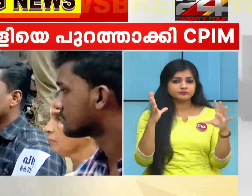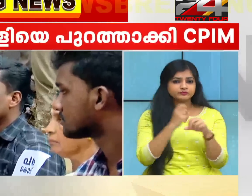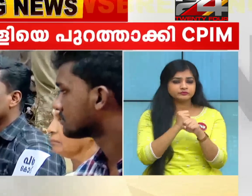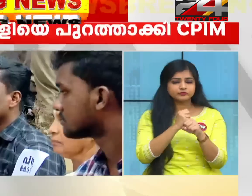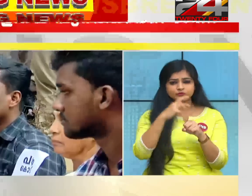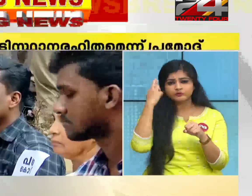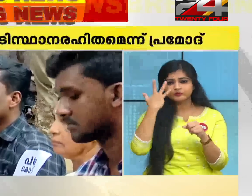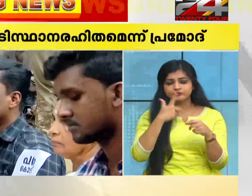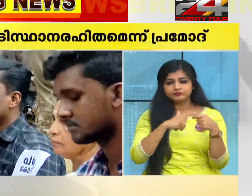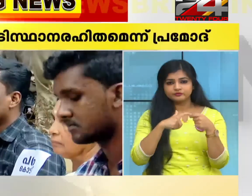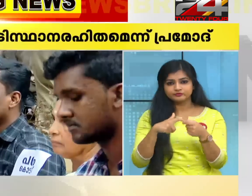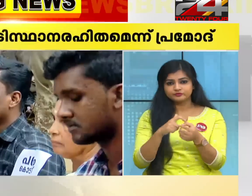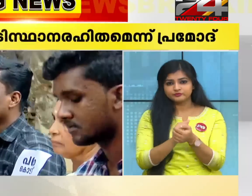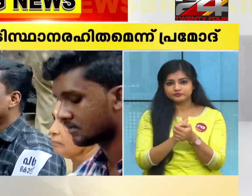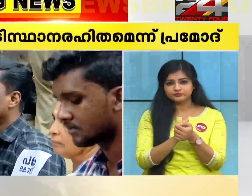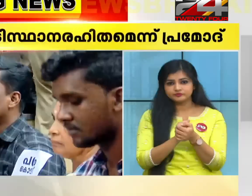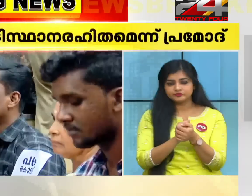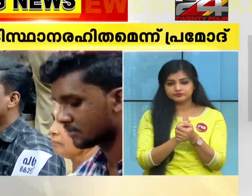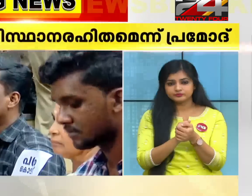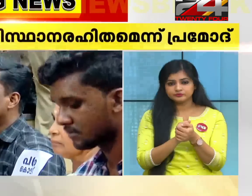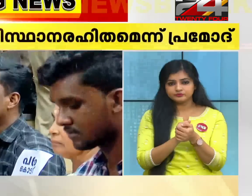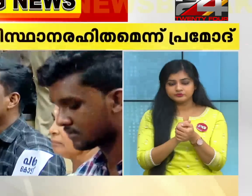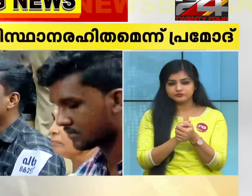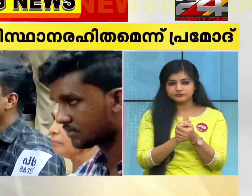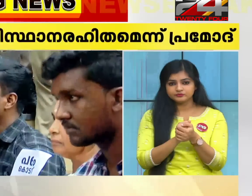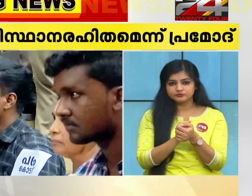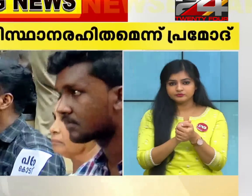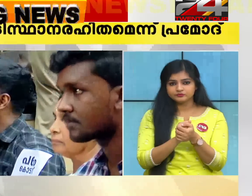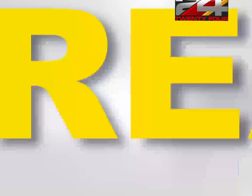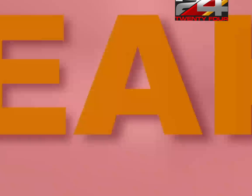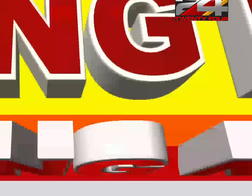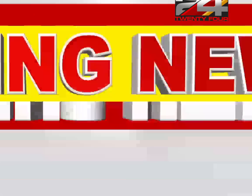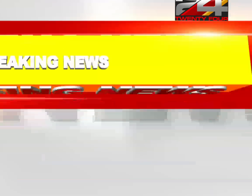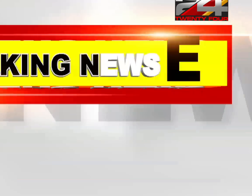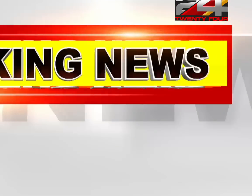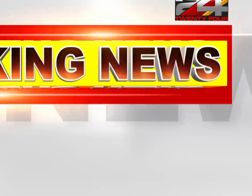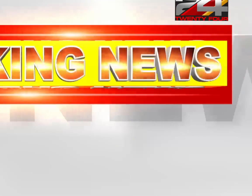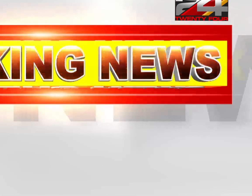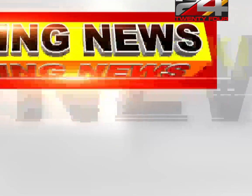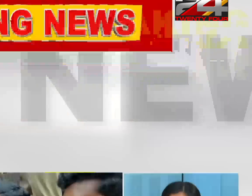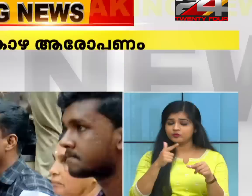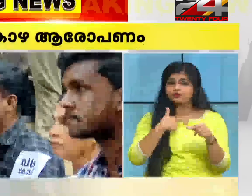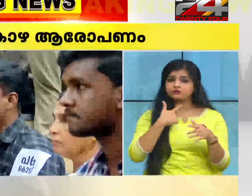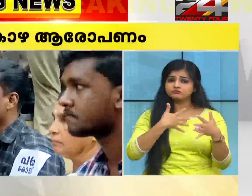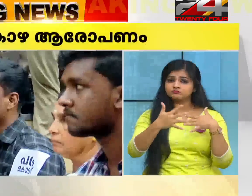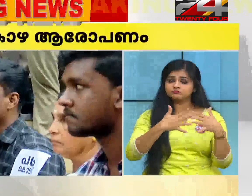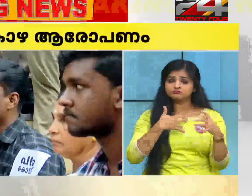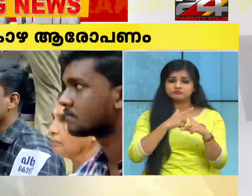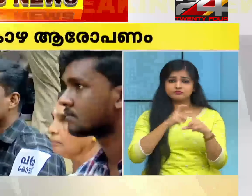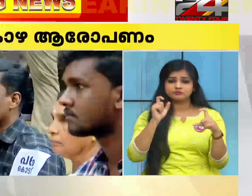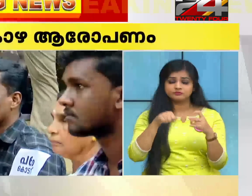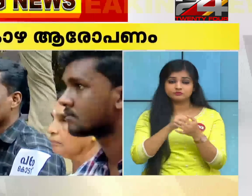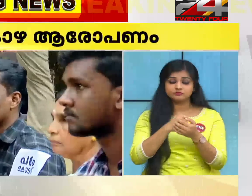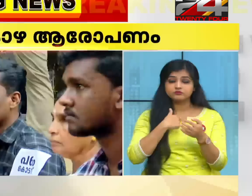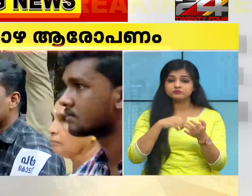ഈ അങ്ങനെ ഒരു വിഷയത്തിനകത്ത് ഞാൻ എല്ലാ മനുഷ്യരോടും നല്ലതുപോലെ പെരുമാറുന്നതാണ്. എൻ്റെ നാട്ടിനകത്ത് സാമൂഹ്യ പ്രവർത്തനം, സാംസ്കാരിക